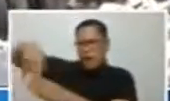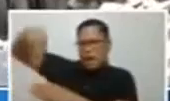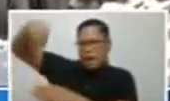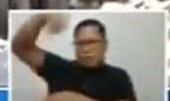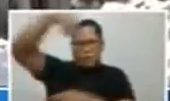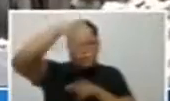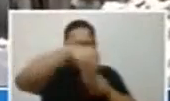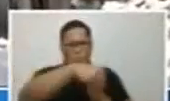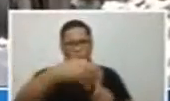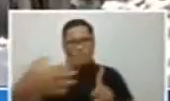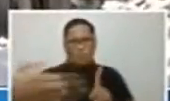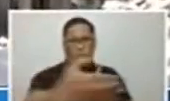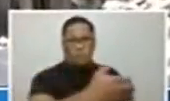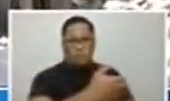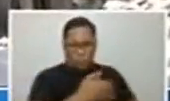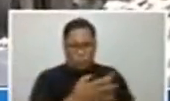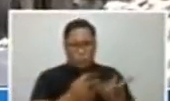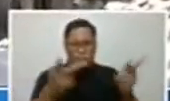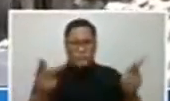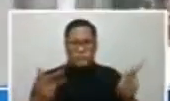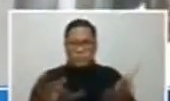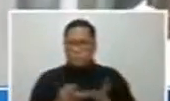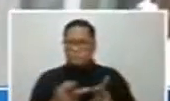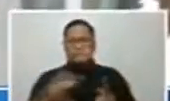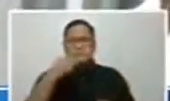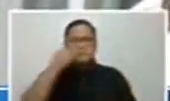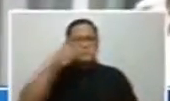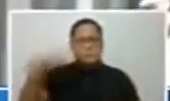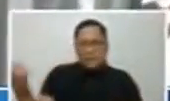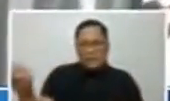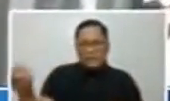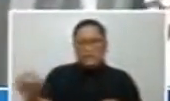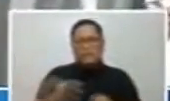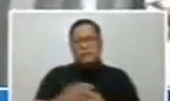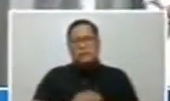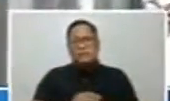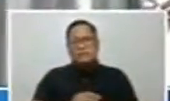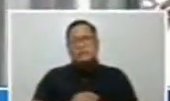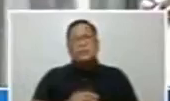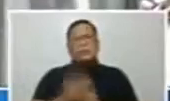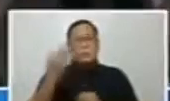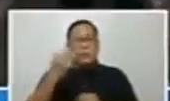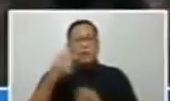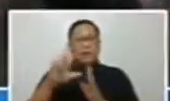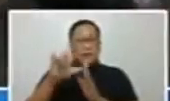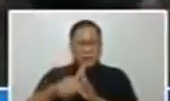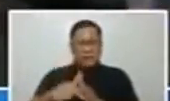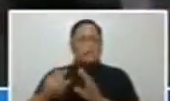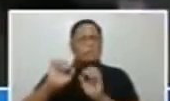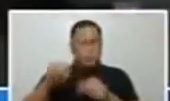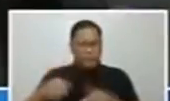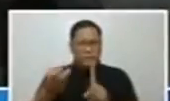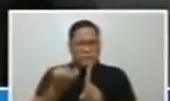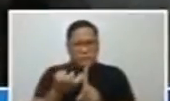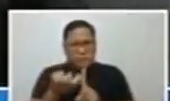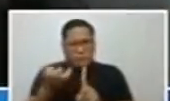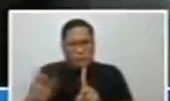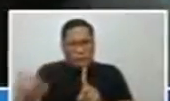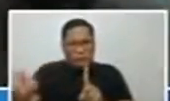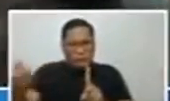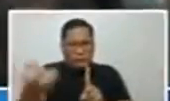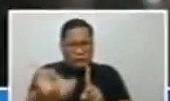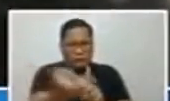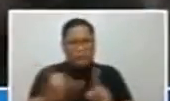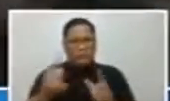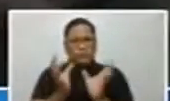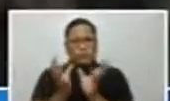lang. Within 48 hours ng pagkadala ay namamatay na dahil talagang sobra na yung symptoms. Parang nagtatago o